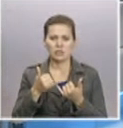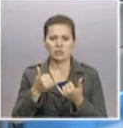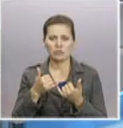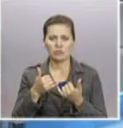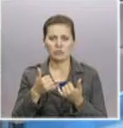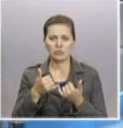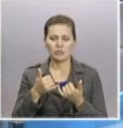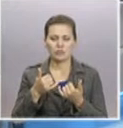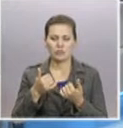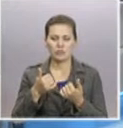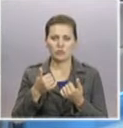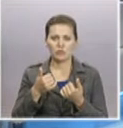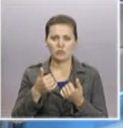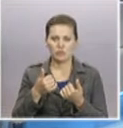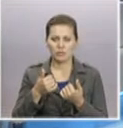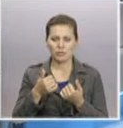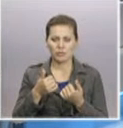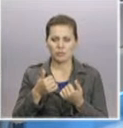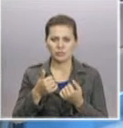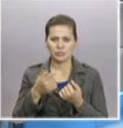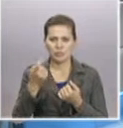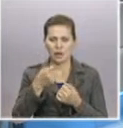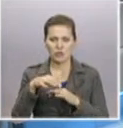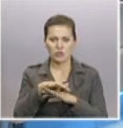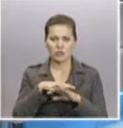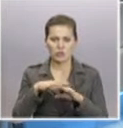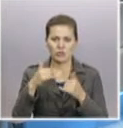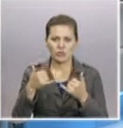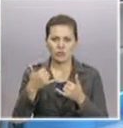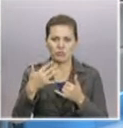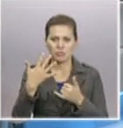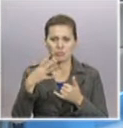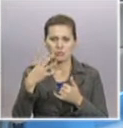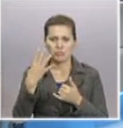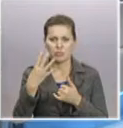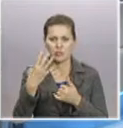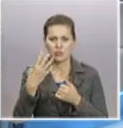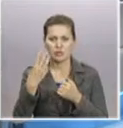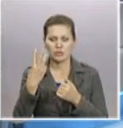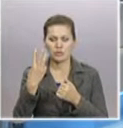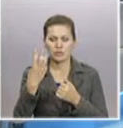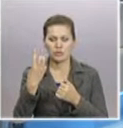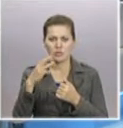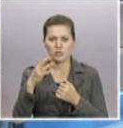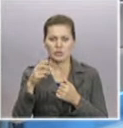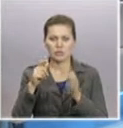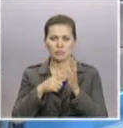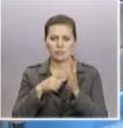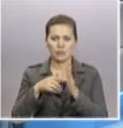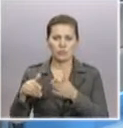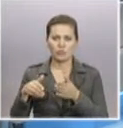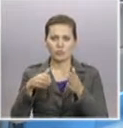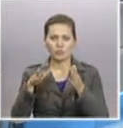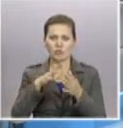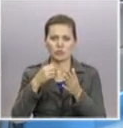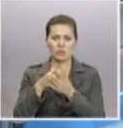знаете, вот сейчас, например, мало народу. Вот 54-й, 337-й, знаете, узкая дорога, они носятся. Вот